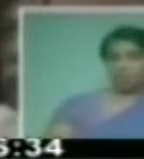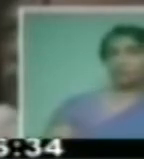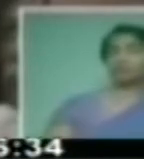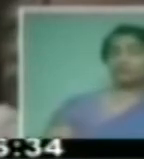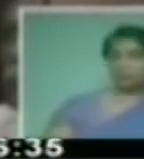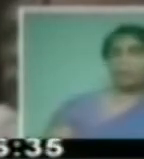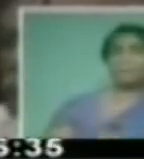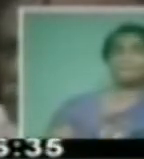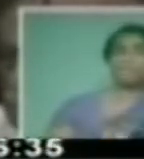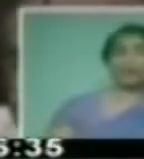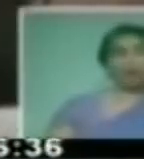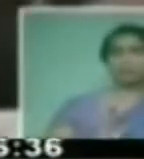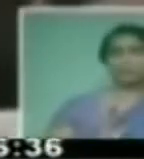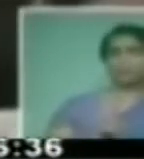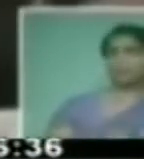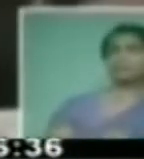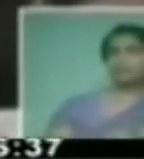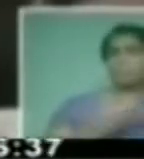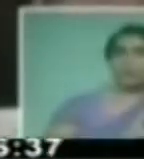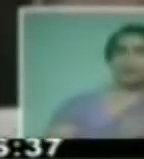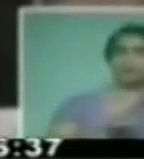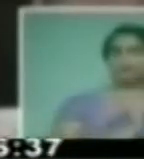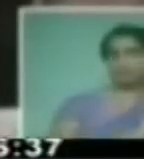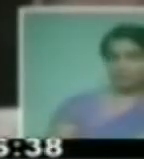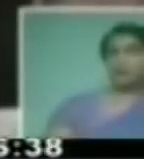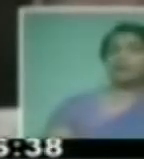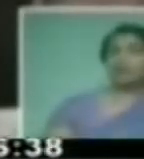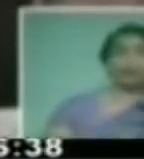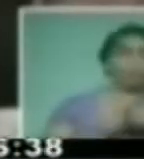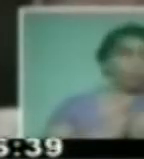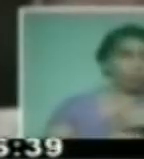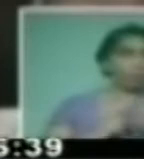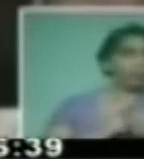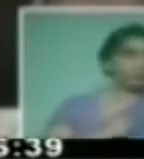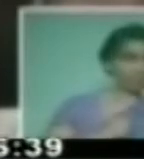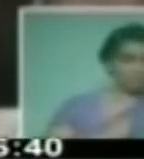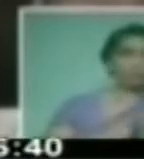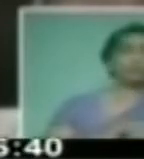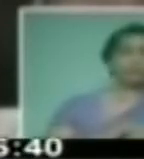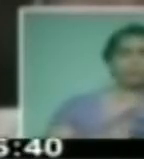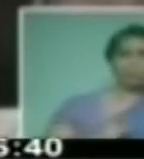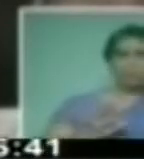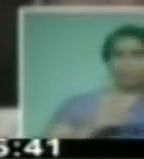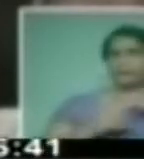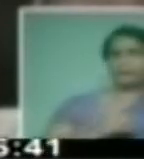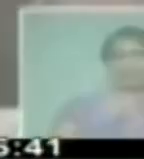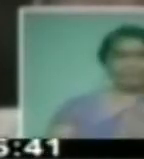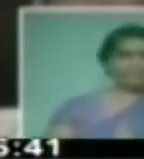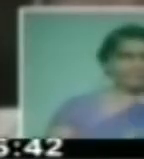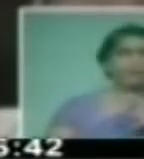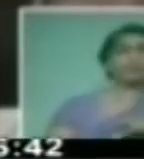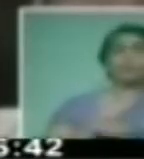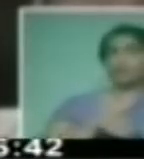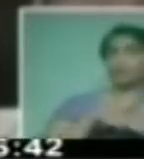இடைக்கால வரவு செலவு திட்டத்தில் சுட்டிக்காட்டியதை போன்று அவசர பொருளாதார மறுசீரமைப்புகள் அவசியமாகும். இதனூடாக நாட்டுக்கு சுமையாக